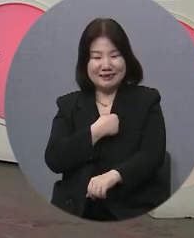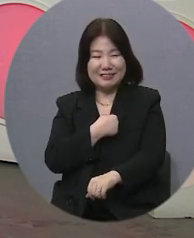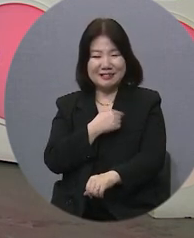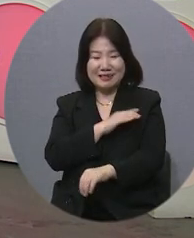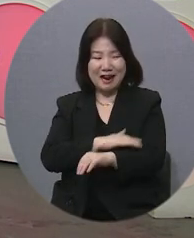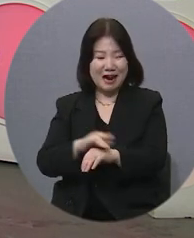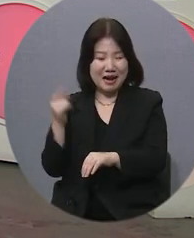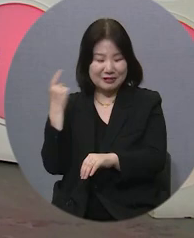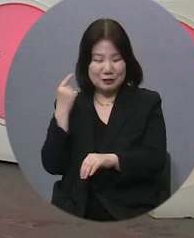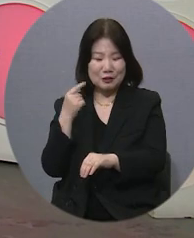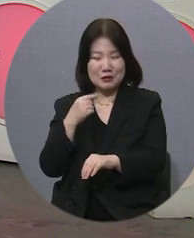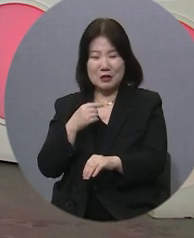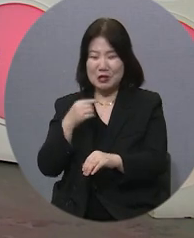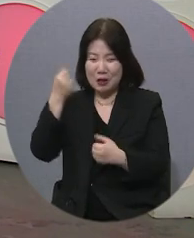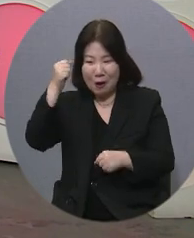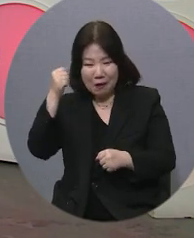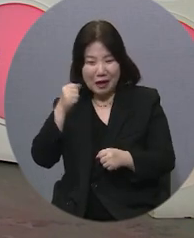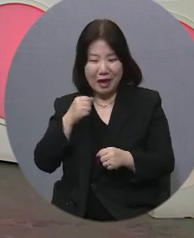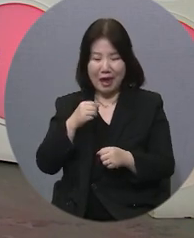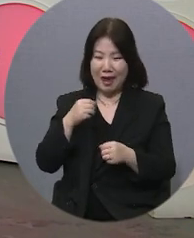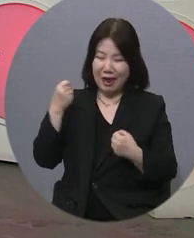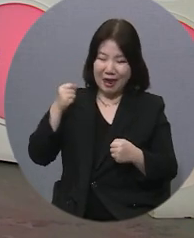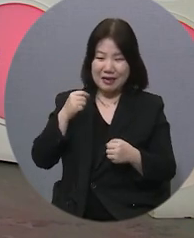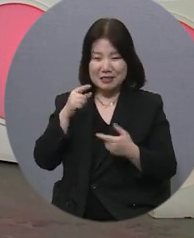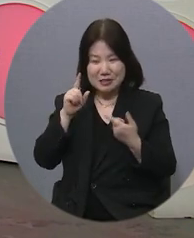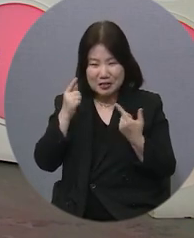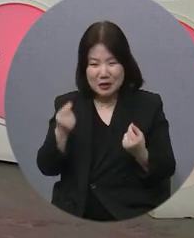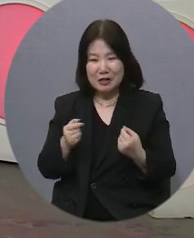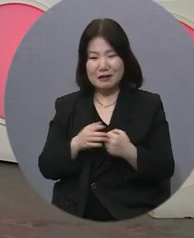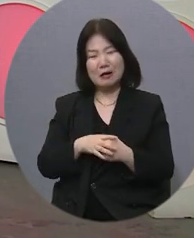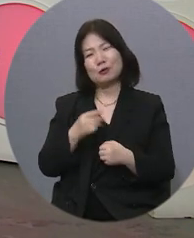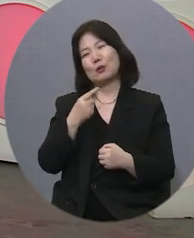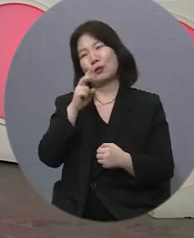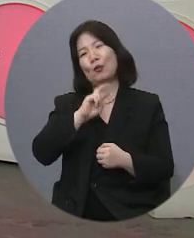연기가 왜 안 되는 거야? 차라리 노래를 해야겠어. 아, 그런가요?